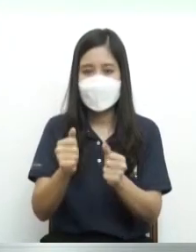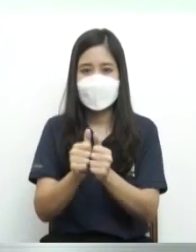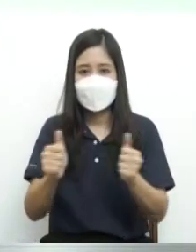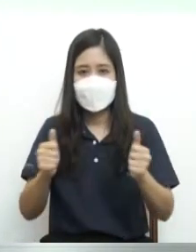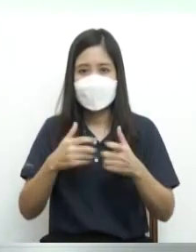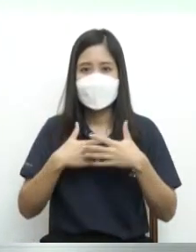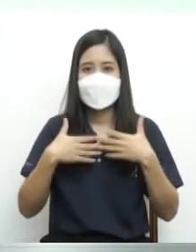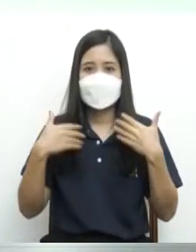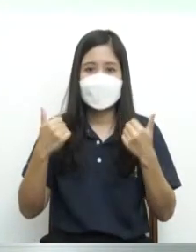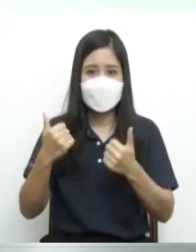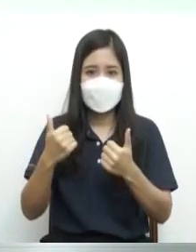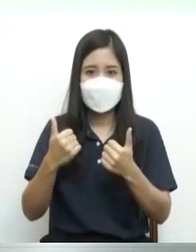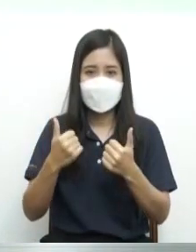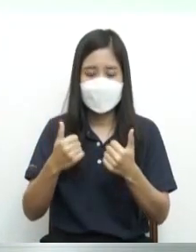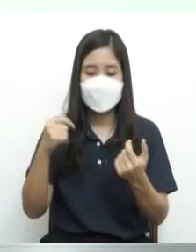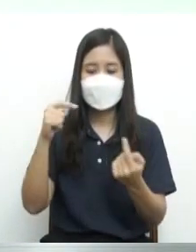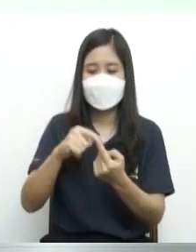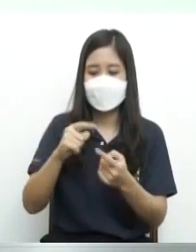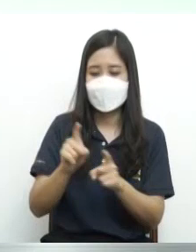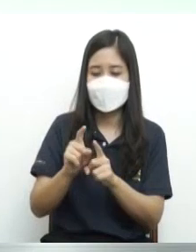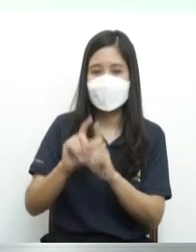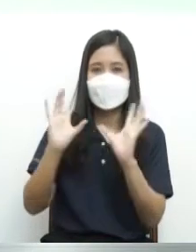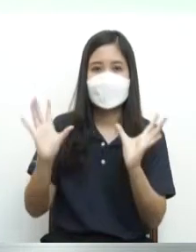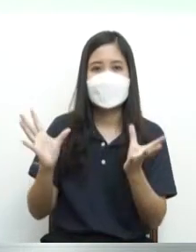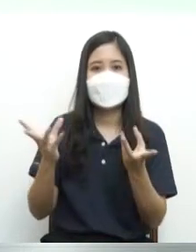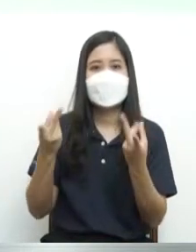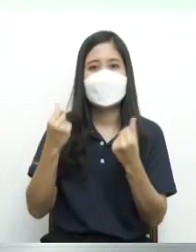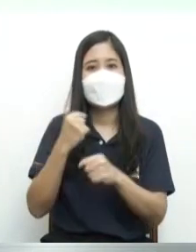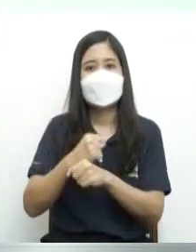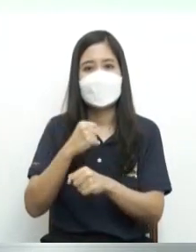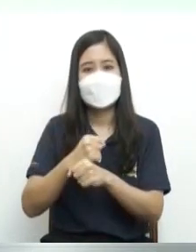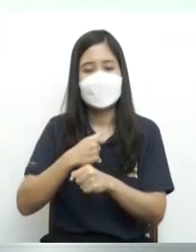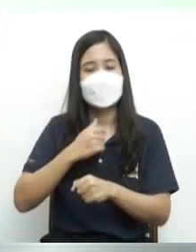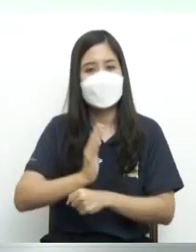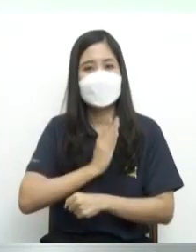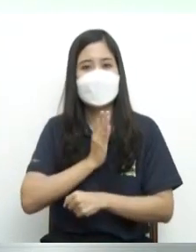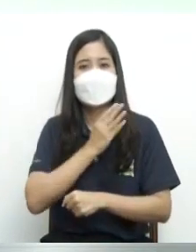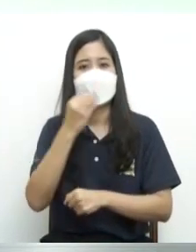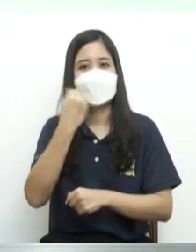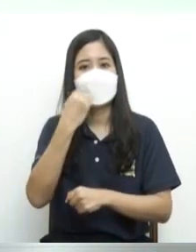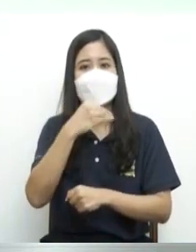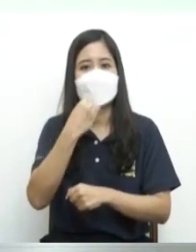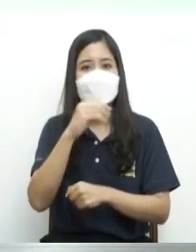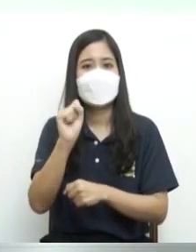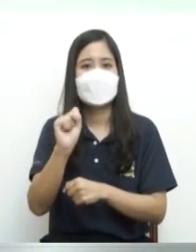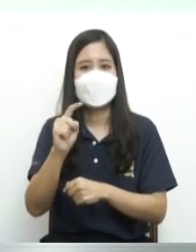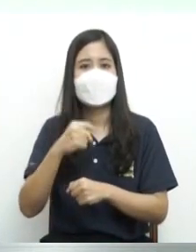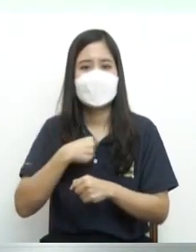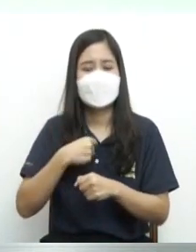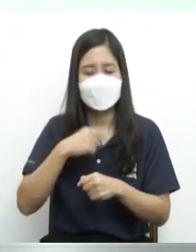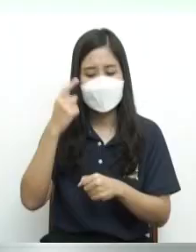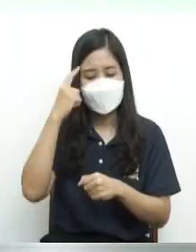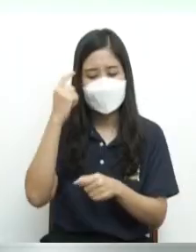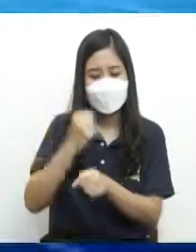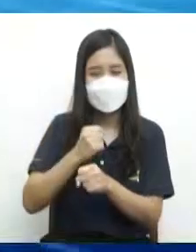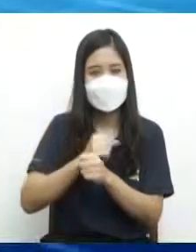พูดมันก่อนว่ามันเหมือนบ้านหลังที่2ของผมนะครับอันนี้ก็คงภูมิใจประมาณนี้แหละแต่ถามว่าอีกเยอะมั้ยมันก็เยอะที่มันสำเร็จแต่คงบอกไม่ได้เพราะอะไร